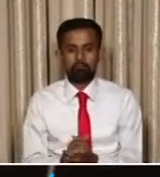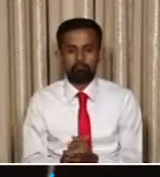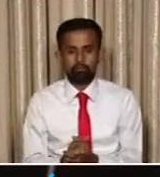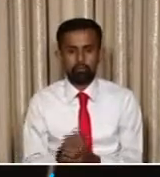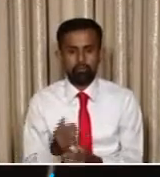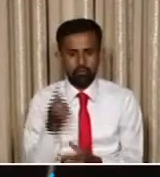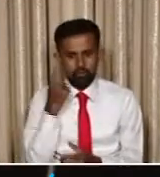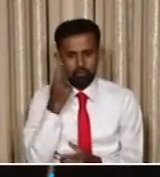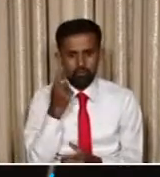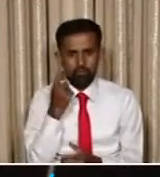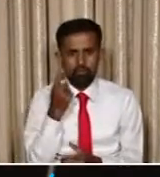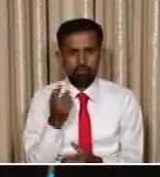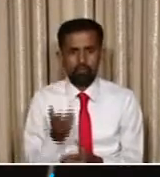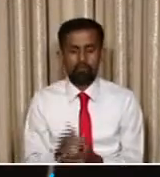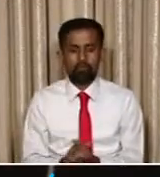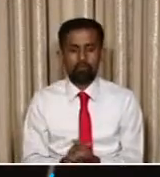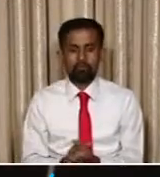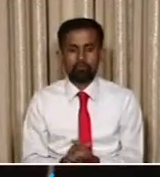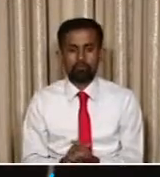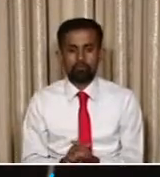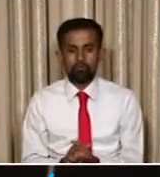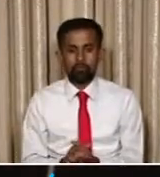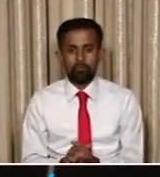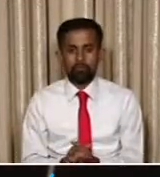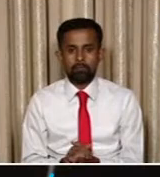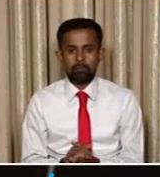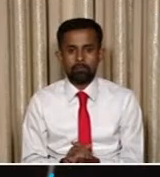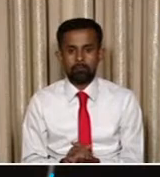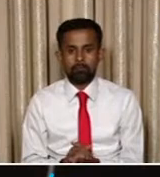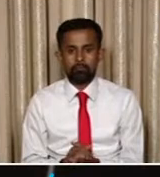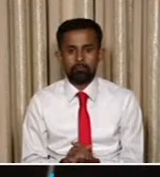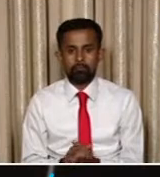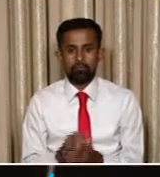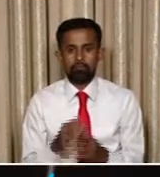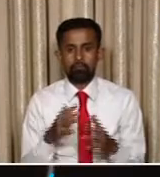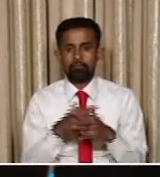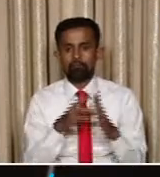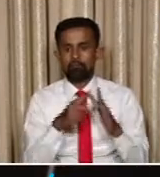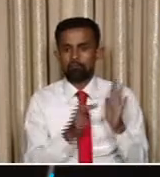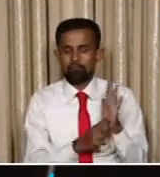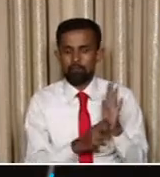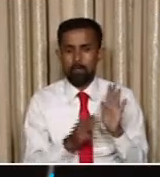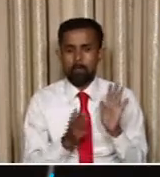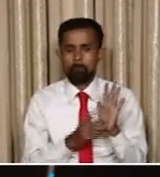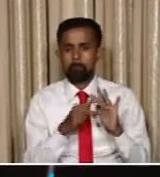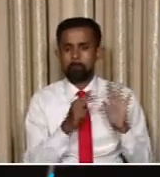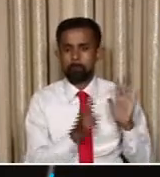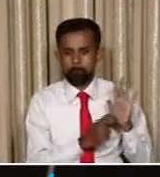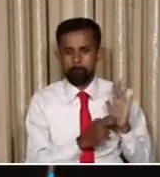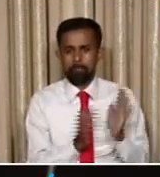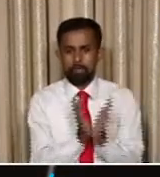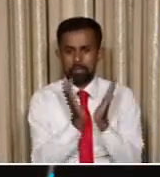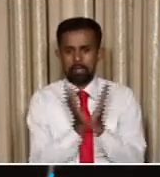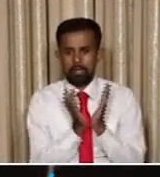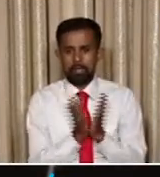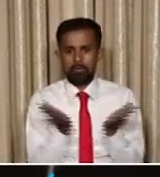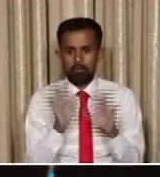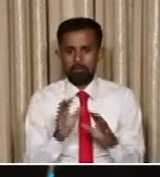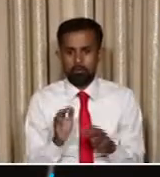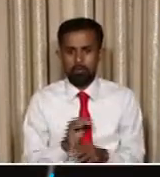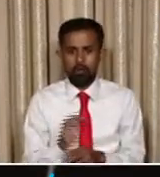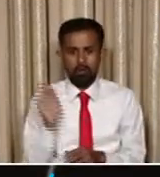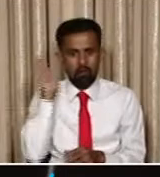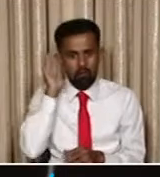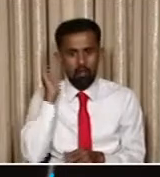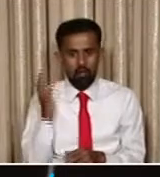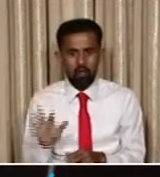හිතනවා ඔය යන අපේ මේ මේ විල්පත්තුව මින්නේරි ඒ වගේ ඒව ගැන ගොඩක් අපිට ලැබිලා තියෙනවා දේවල්